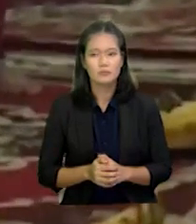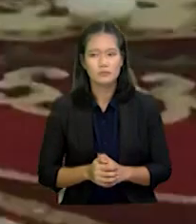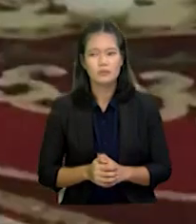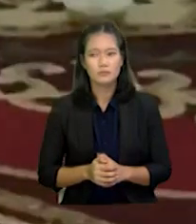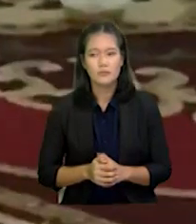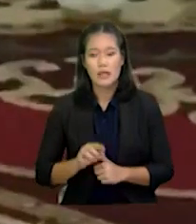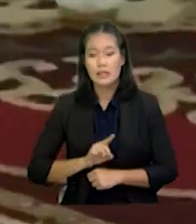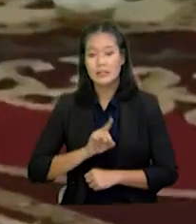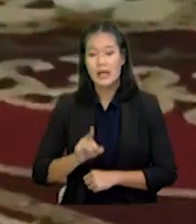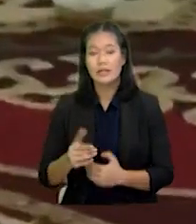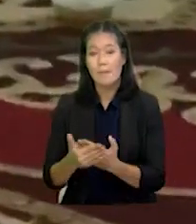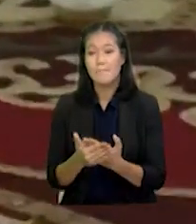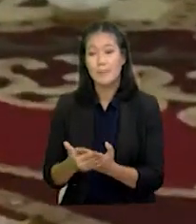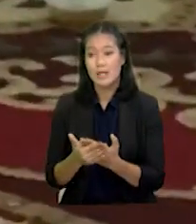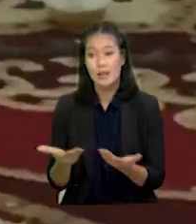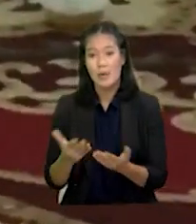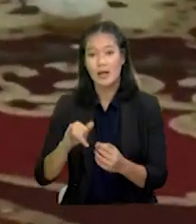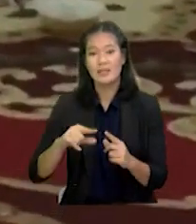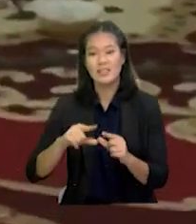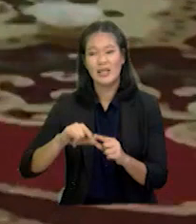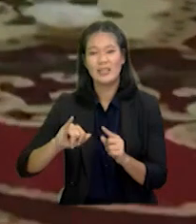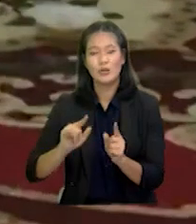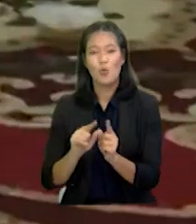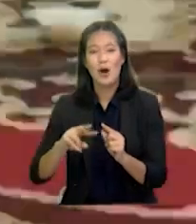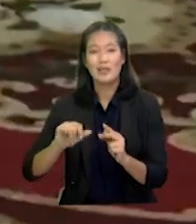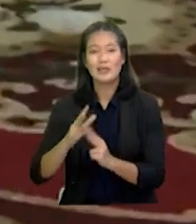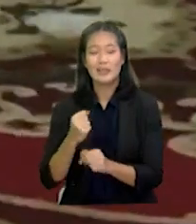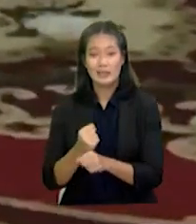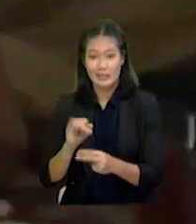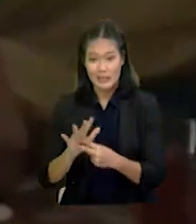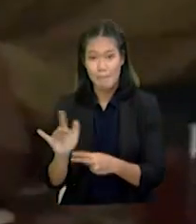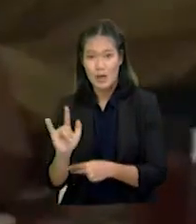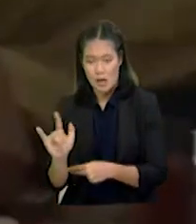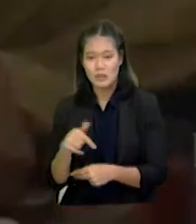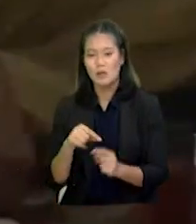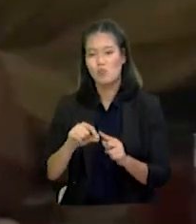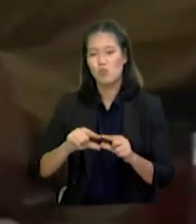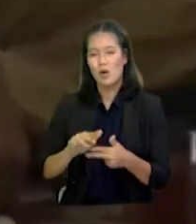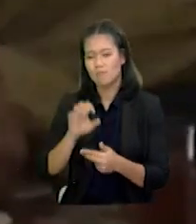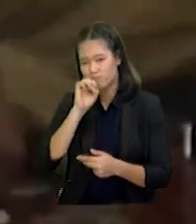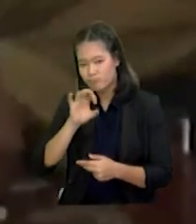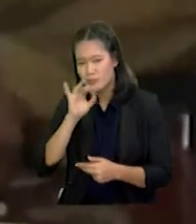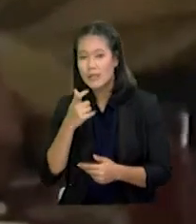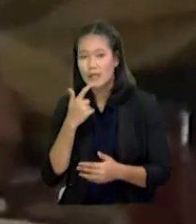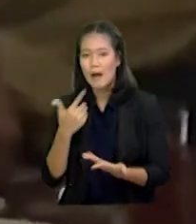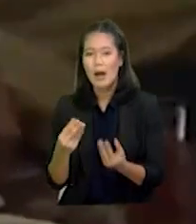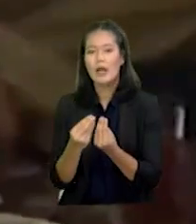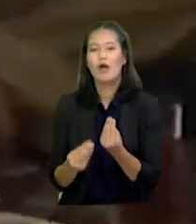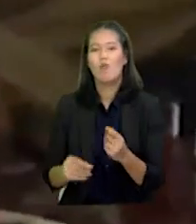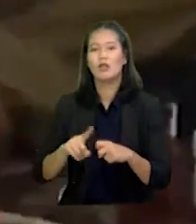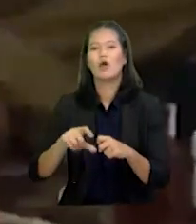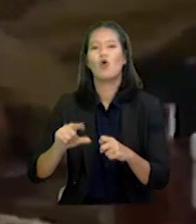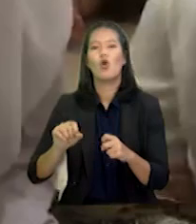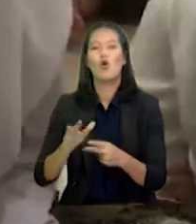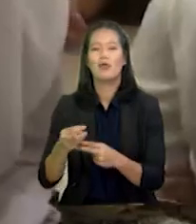Dalam kunjungannya ke pondok pesantren di Jatiwaringin Pondok Gede, Rabu siang Puan menjelaskan pembentukan Dewan Kolonel merupakan inisiatif